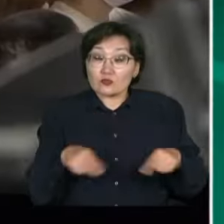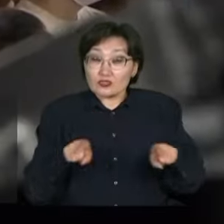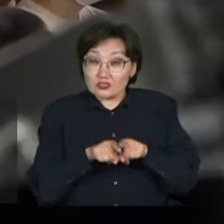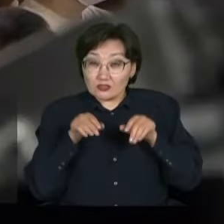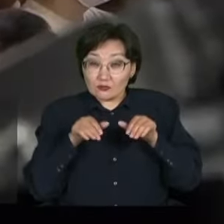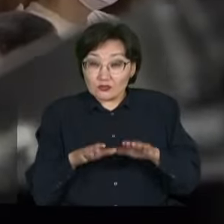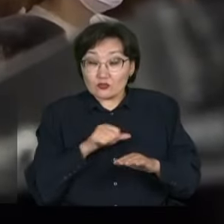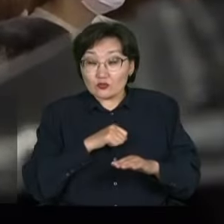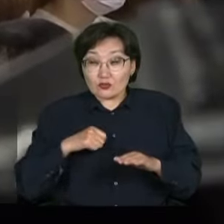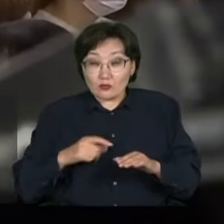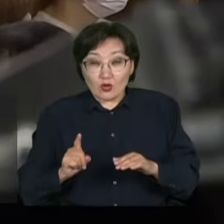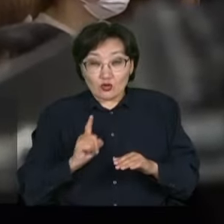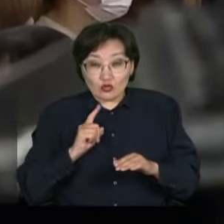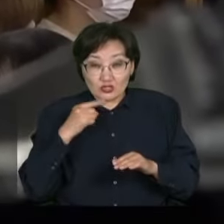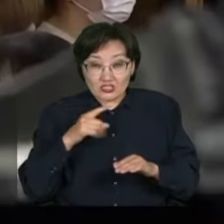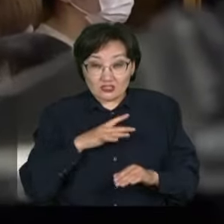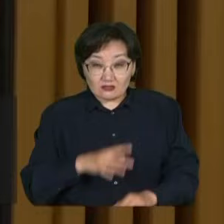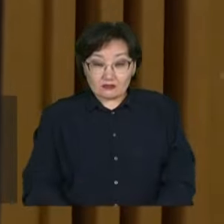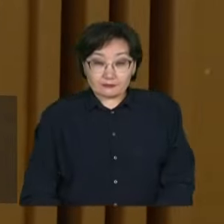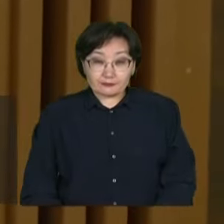үкімді өздері де күткендерін жеткізді.